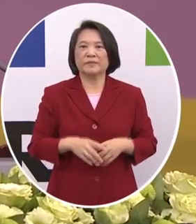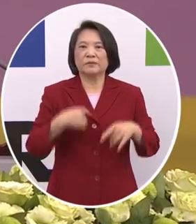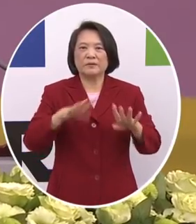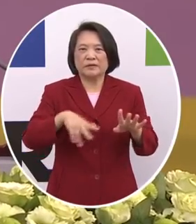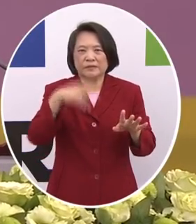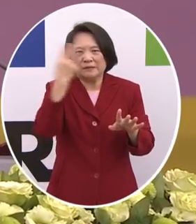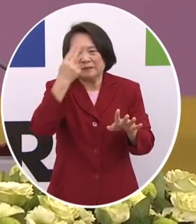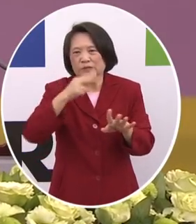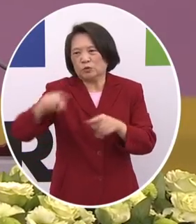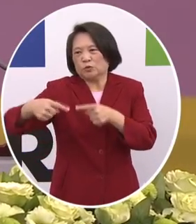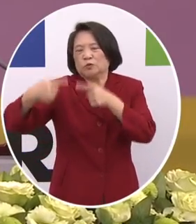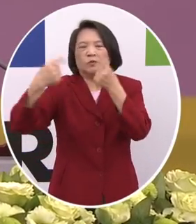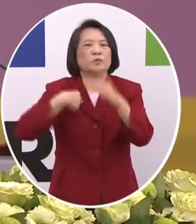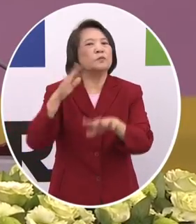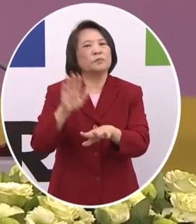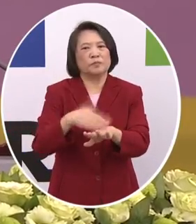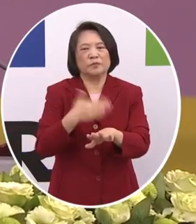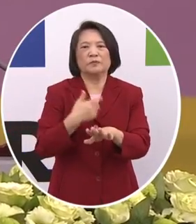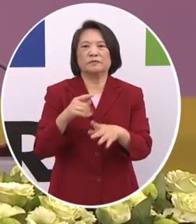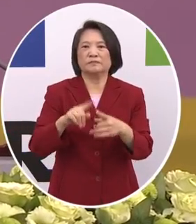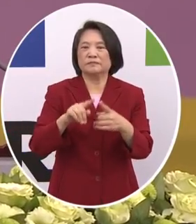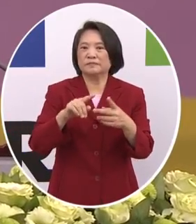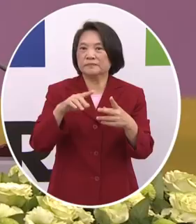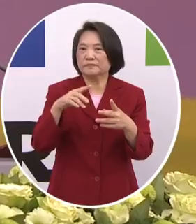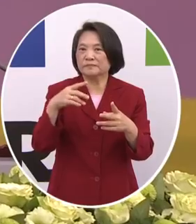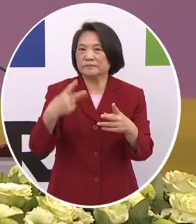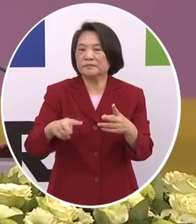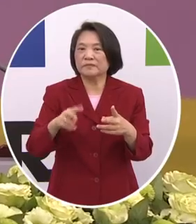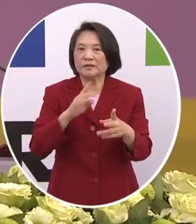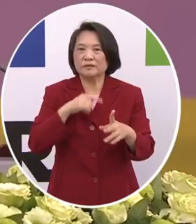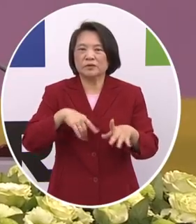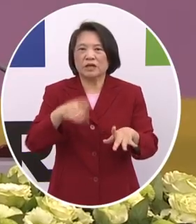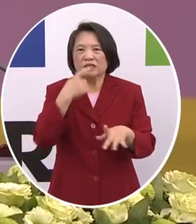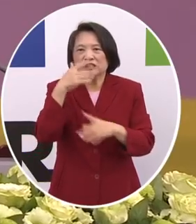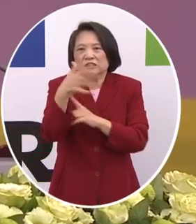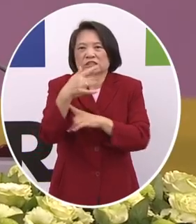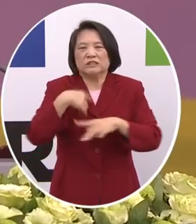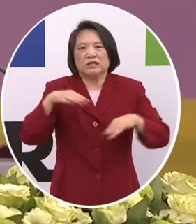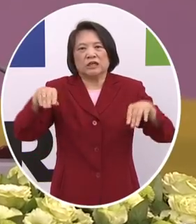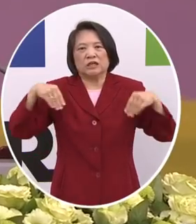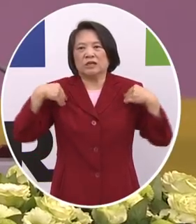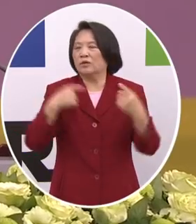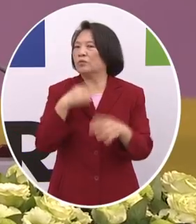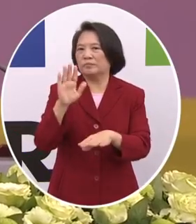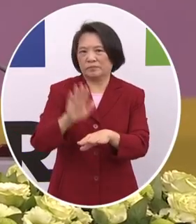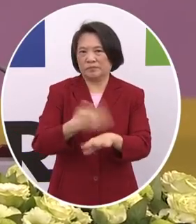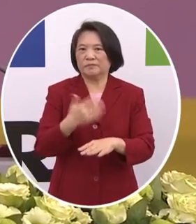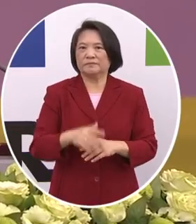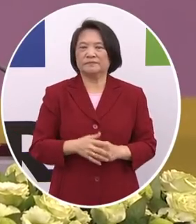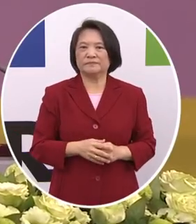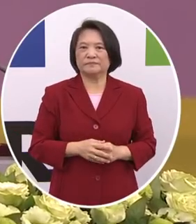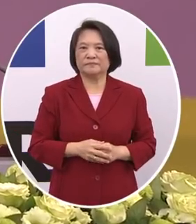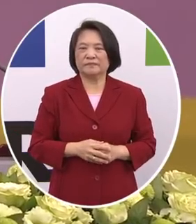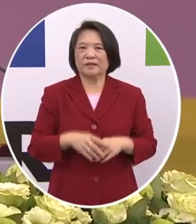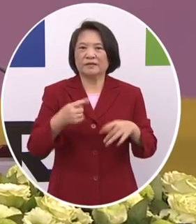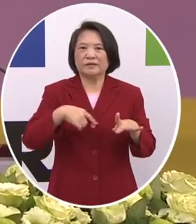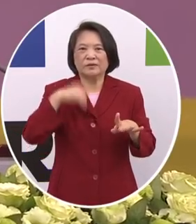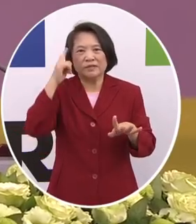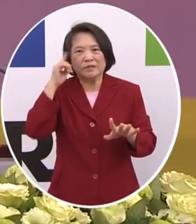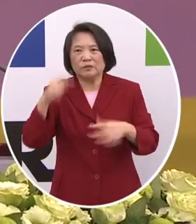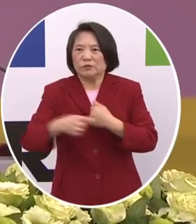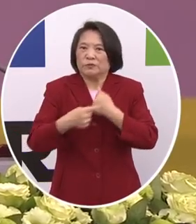然的升高对抗，也不会屈从退让。我不会因一时的激